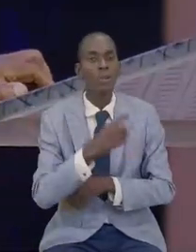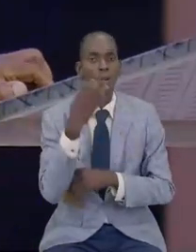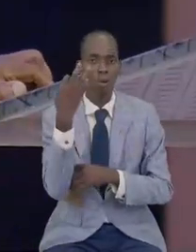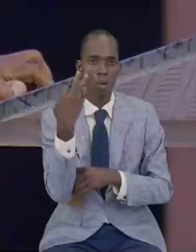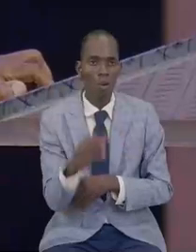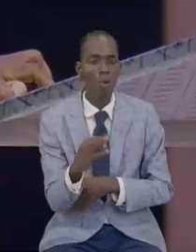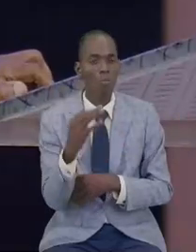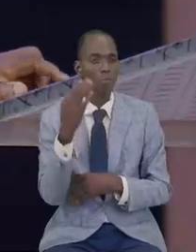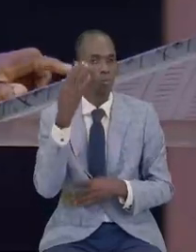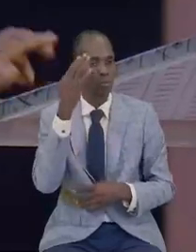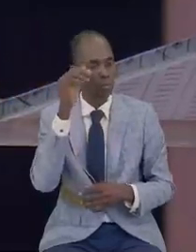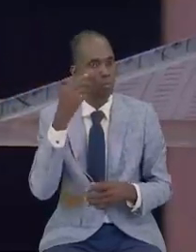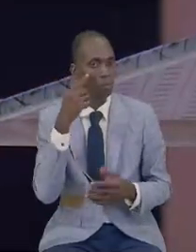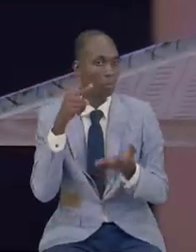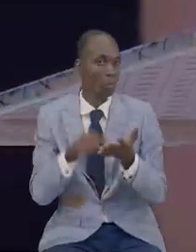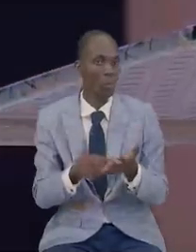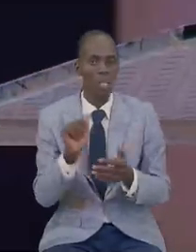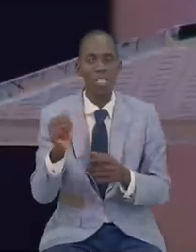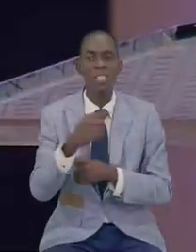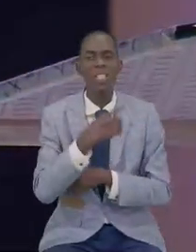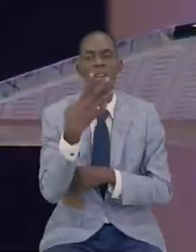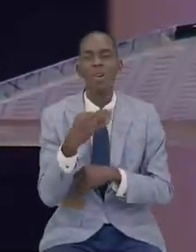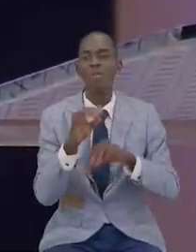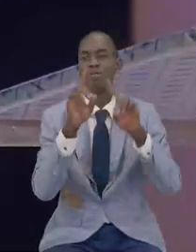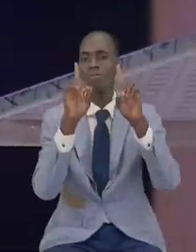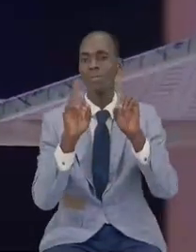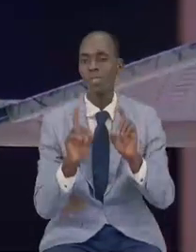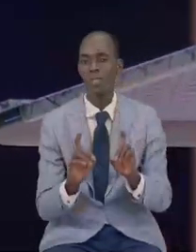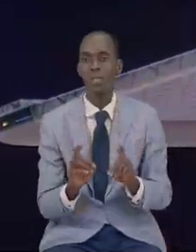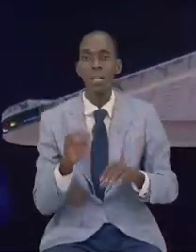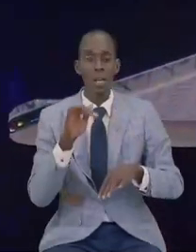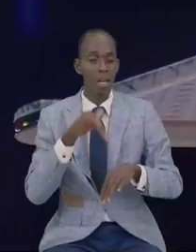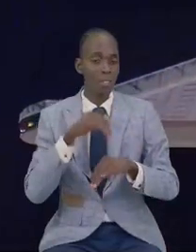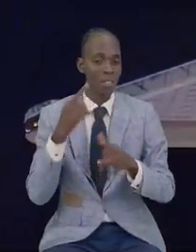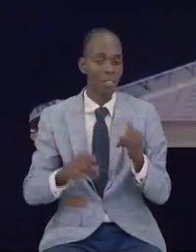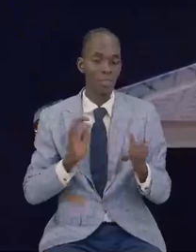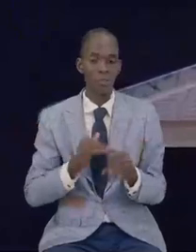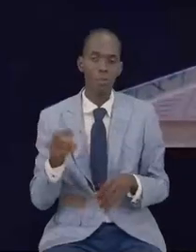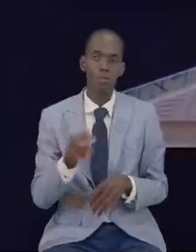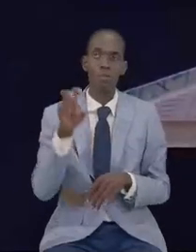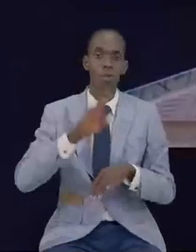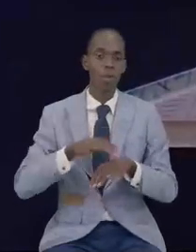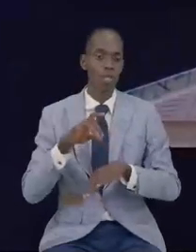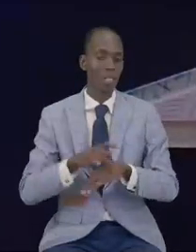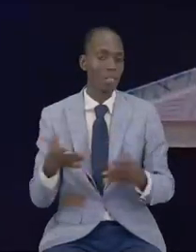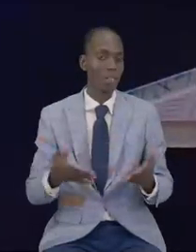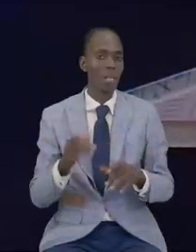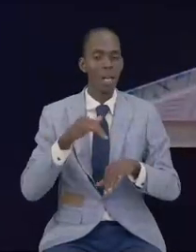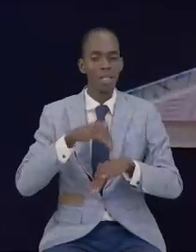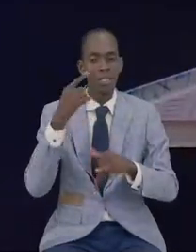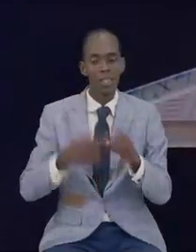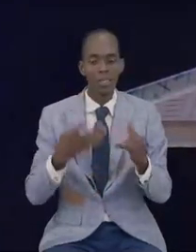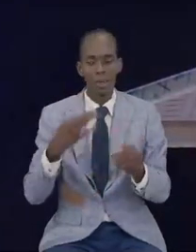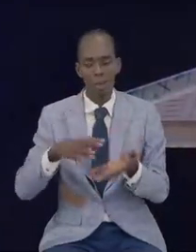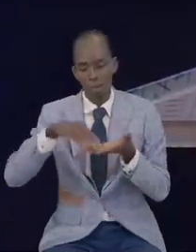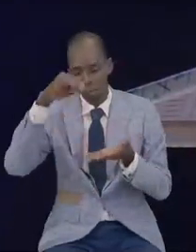jour d'examen, un jour de composition. À la fin de notre pèlerinage sur terre, à